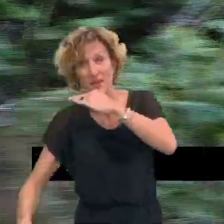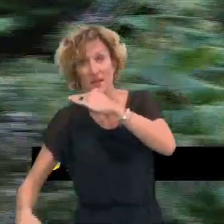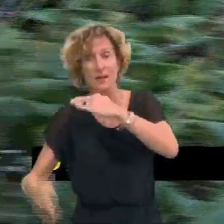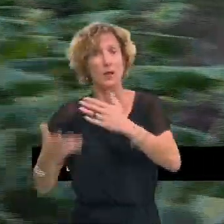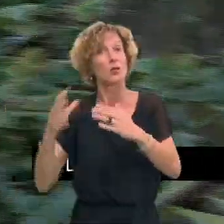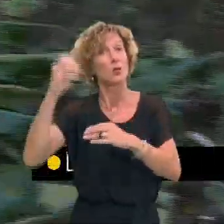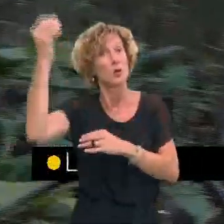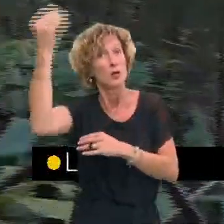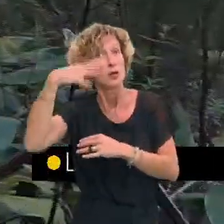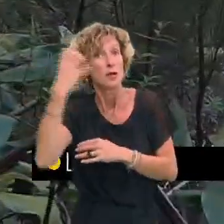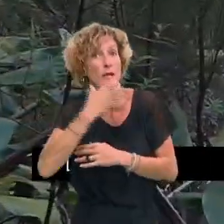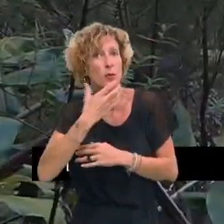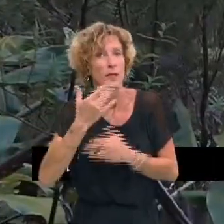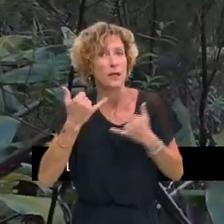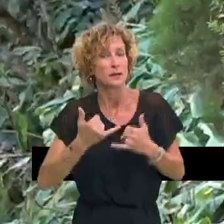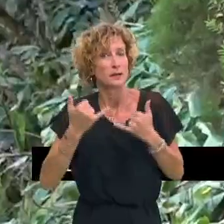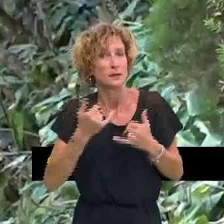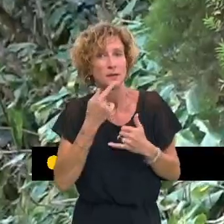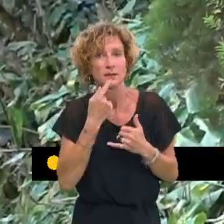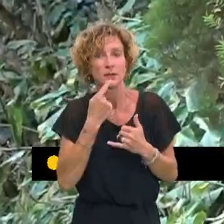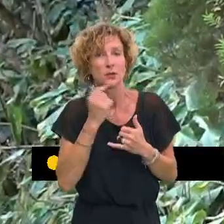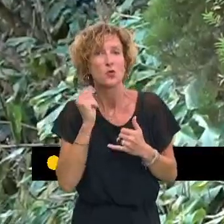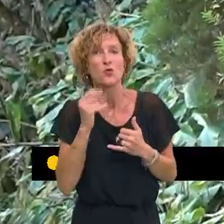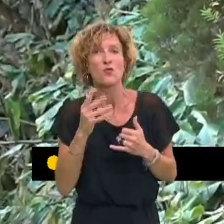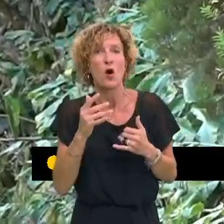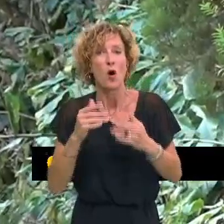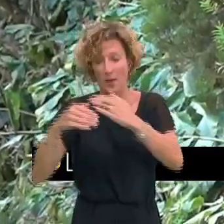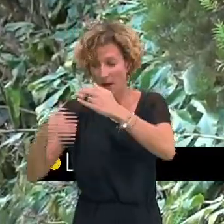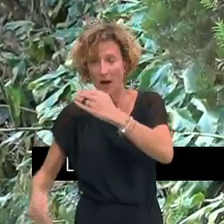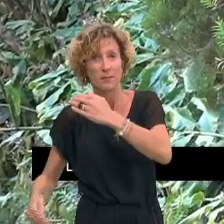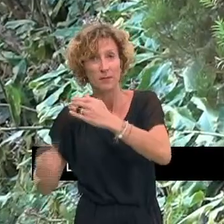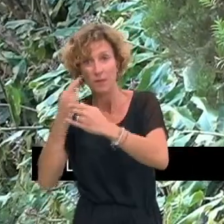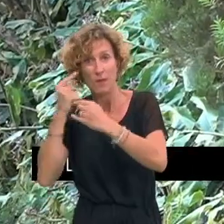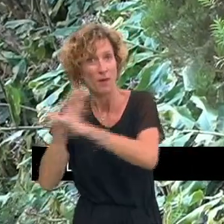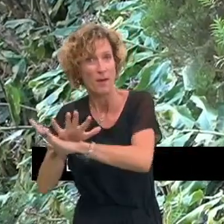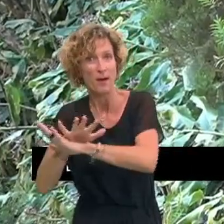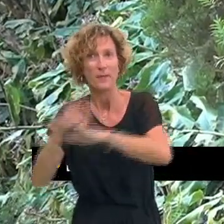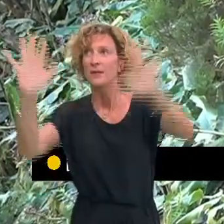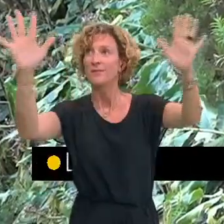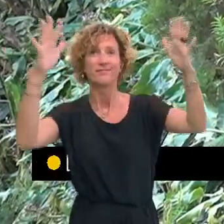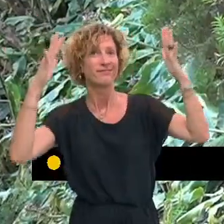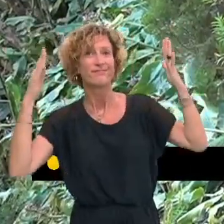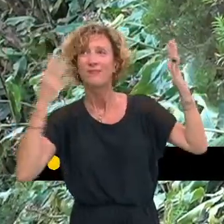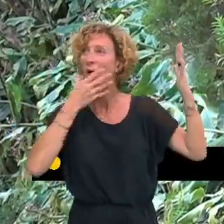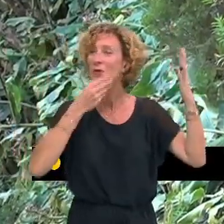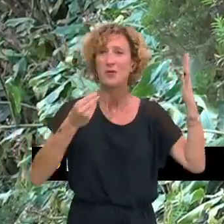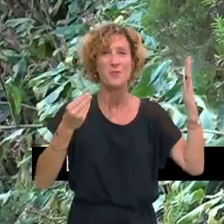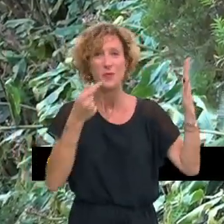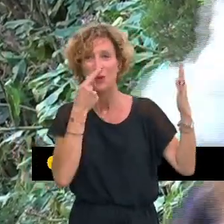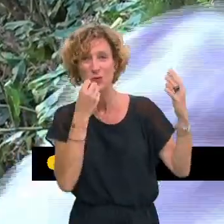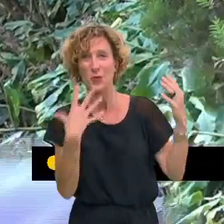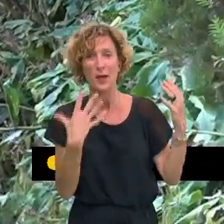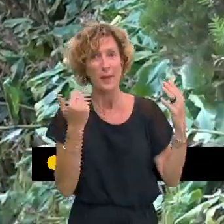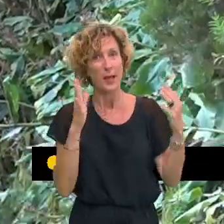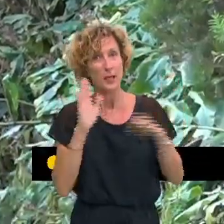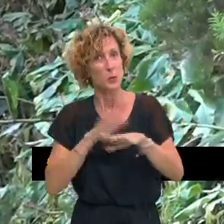tropical à La Réunion fait que souvent, la falaise, le rempart est caché par la végétation. Donc c'est un côté rassurant pour le promeneur,